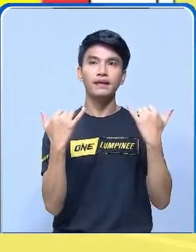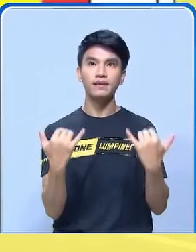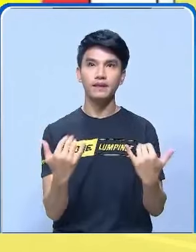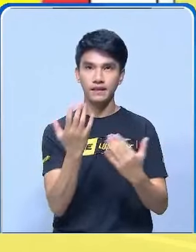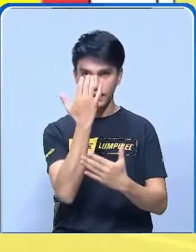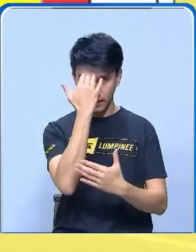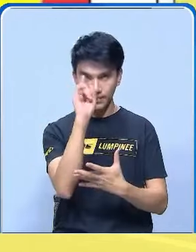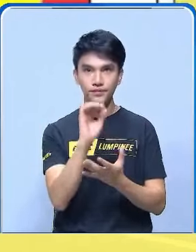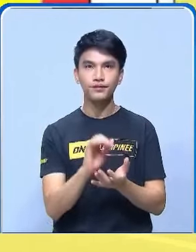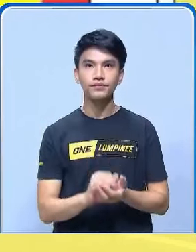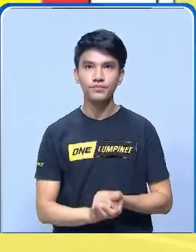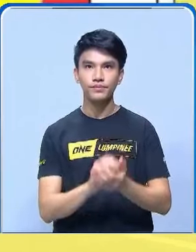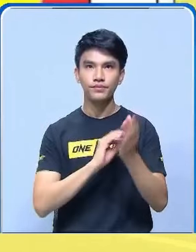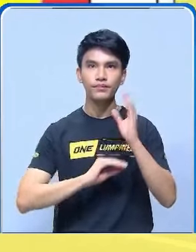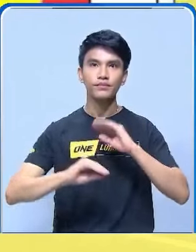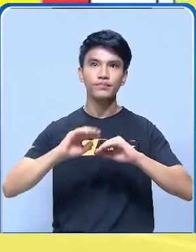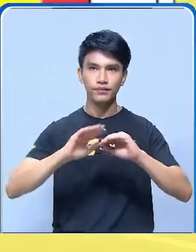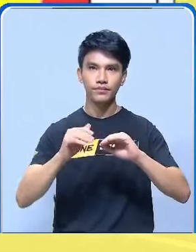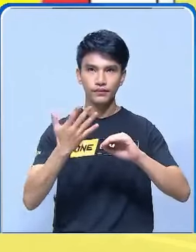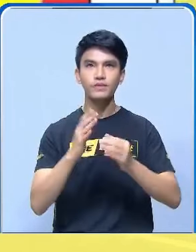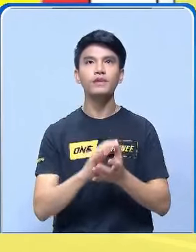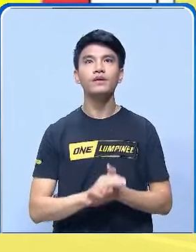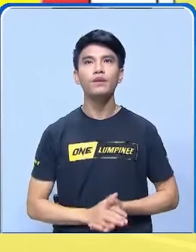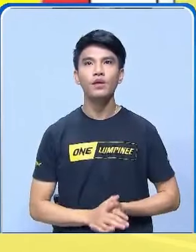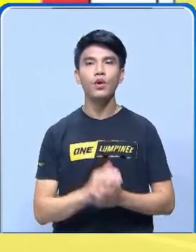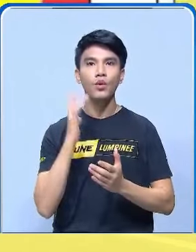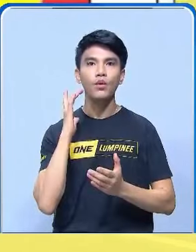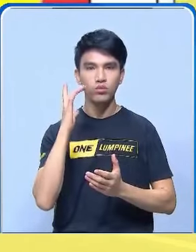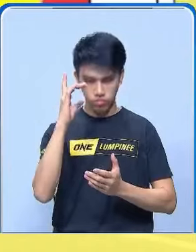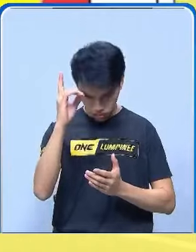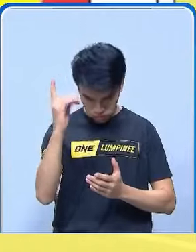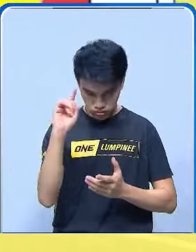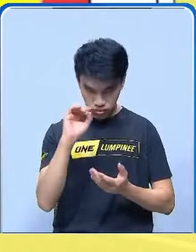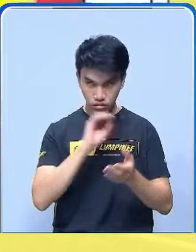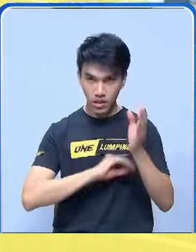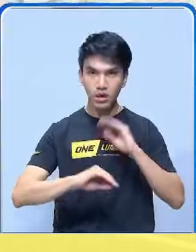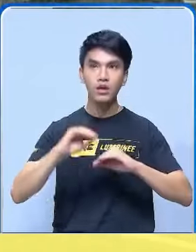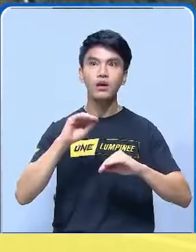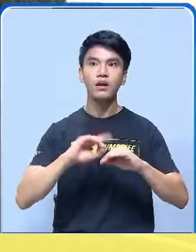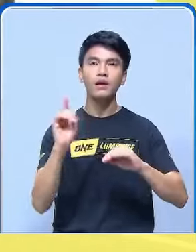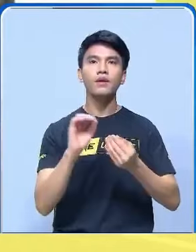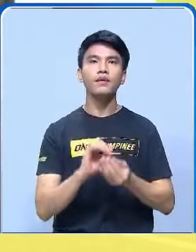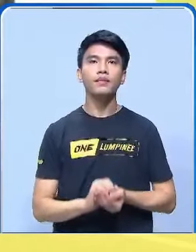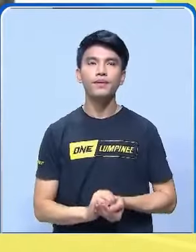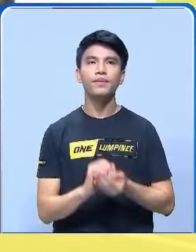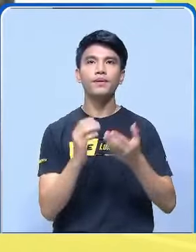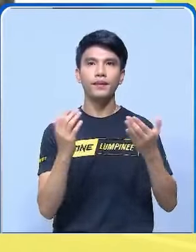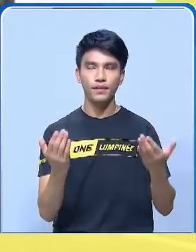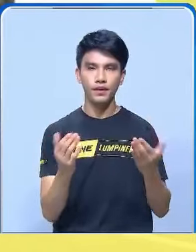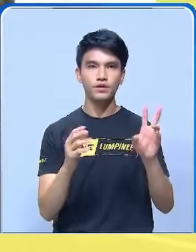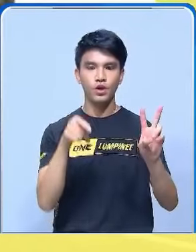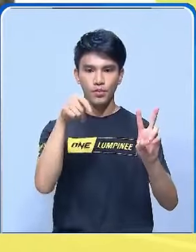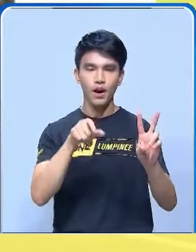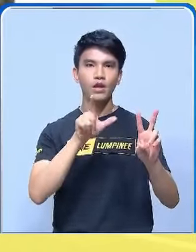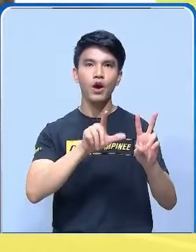าเนี่ยจะมีการปรับเพิ่มการระบายน้ำด้วยเดี๋ยววันพรุ่งนี้จะมีการปรับเพิ่มนะเข ื่อ นเจ้าพระยาจะปรับเพิ่มอยู่ที่ 2,000 ลูกบาศ